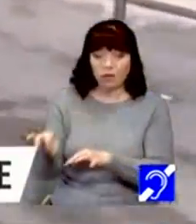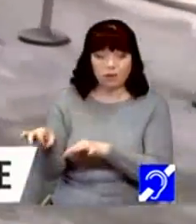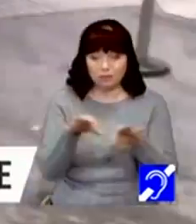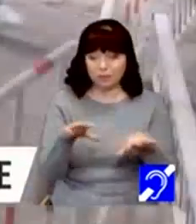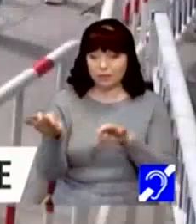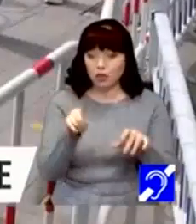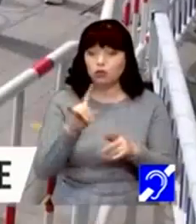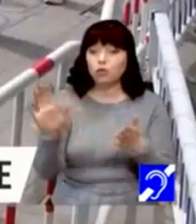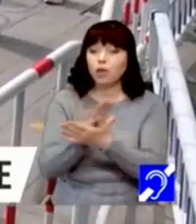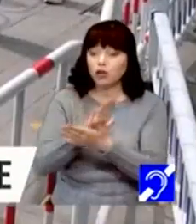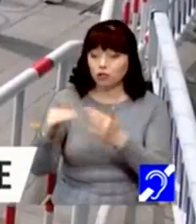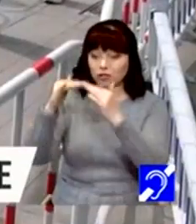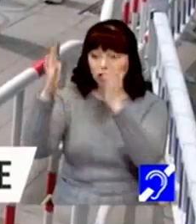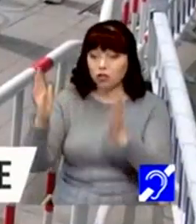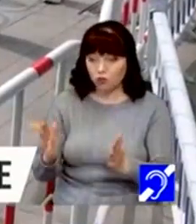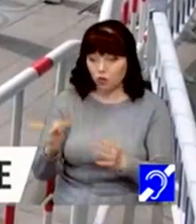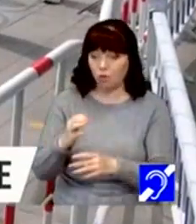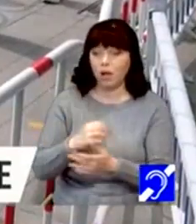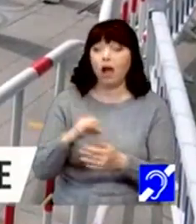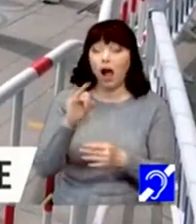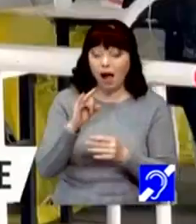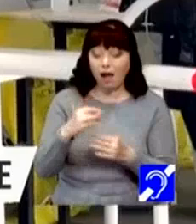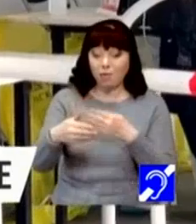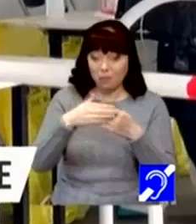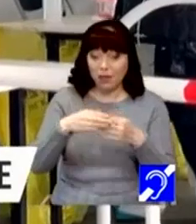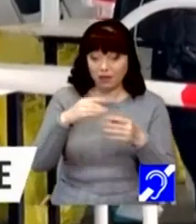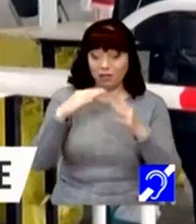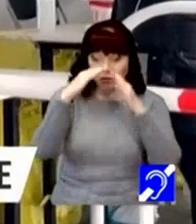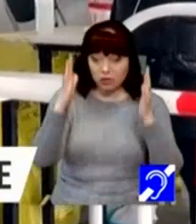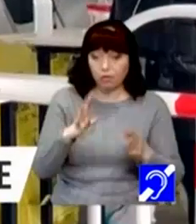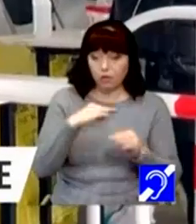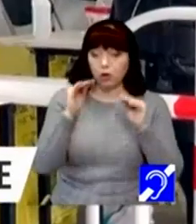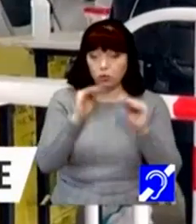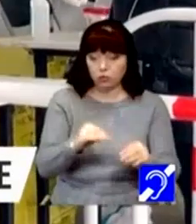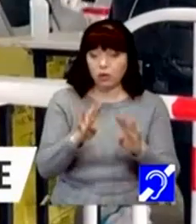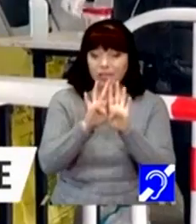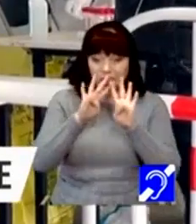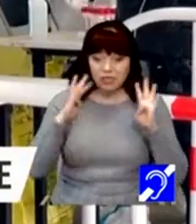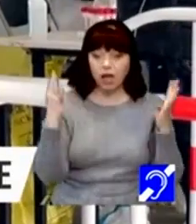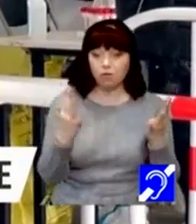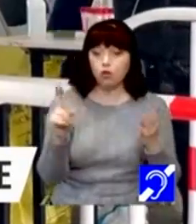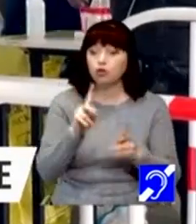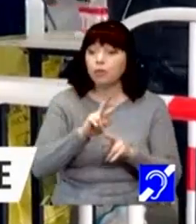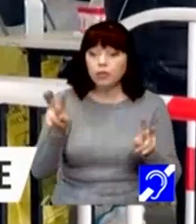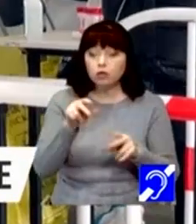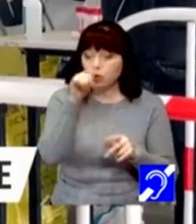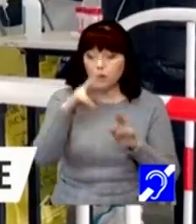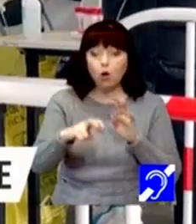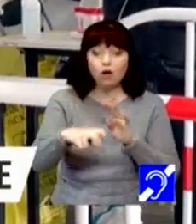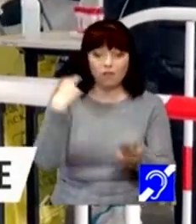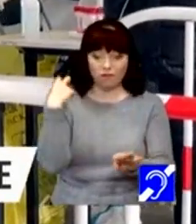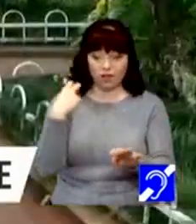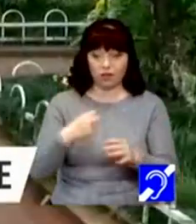dezinfectarea locuințelor chiar în fața clădirilor Unde sunt bolnav de copii au fost instalate garduri pentru ca nimeni să nu iasa de acolo